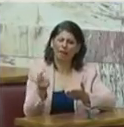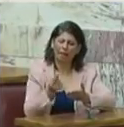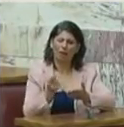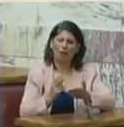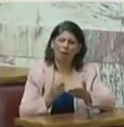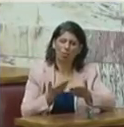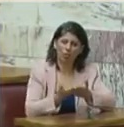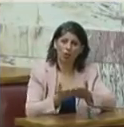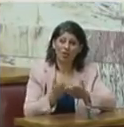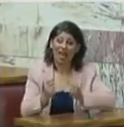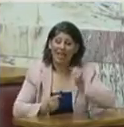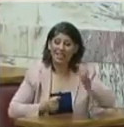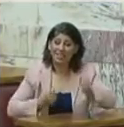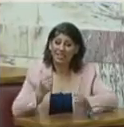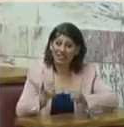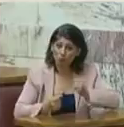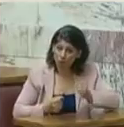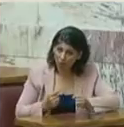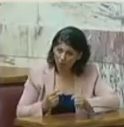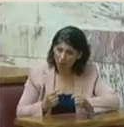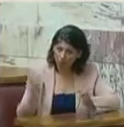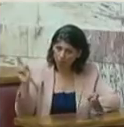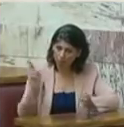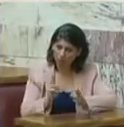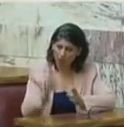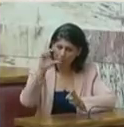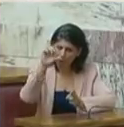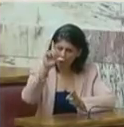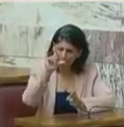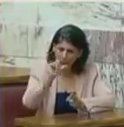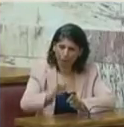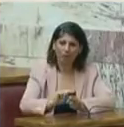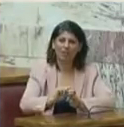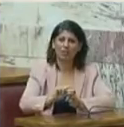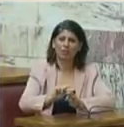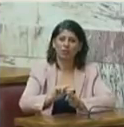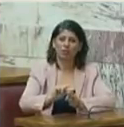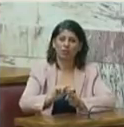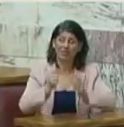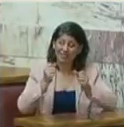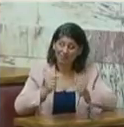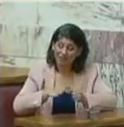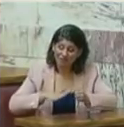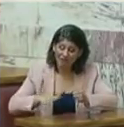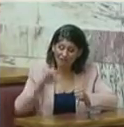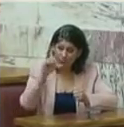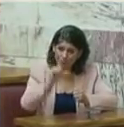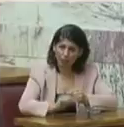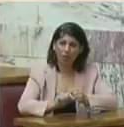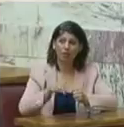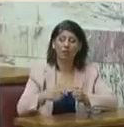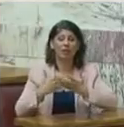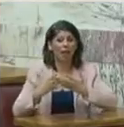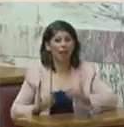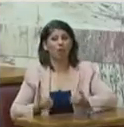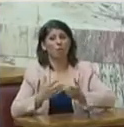να κυνηγηθεί, να συρρυκνωθεί ριζικά και ήδη έχουμε κάνει μεγάλη προσπάθεια,